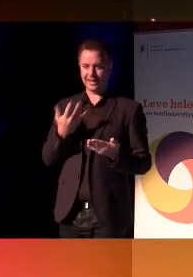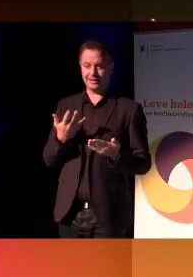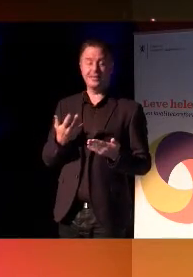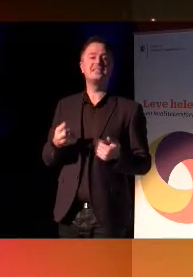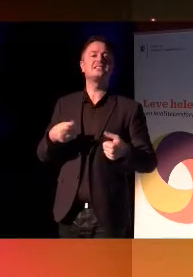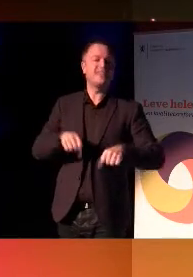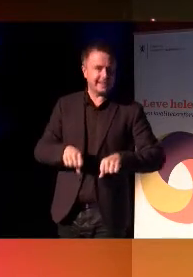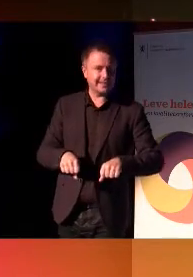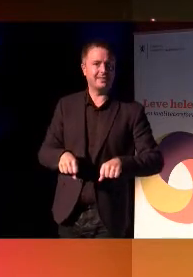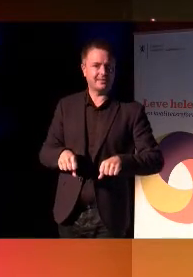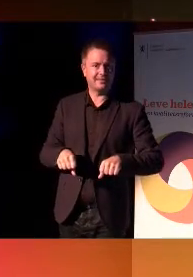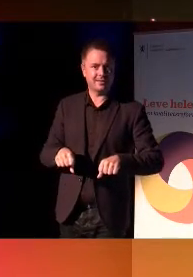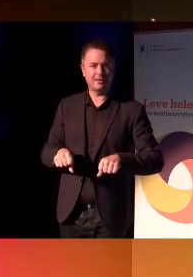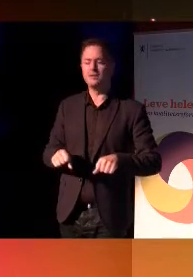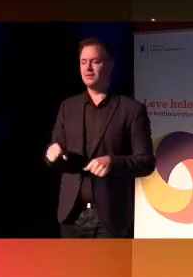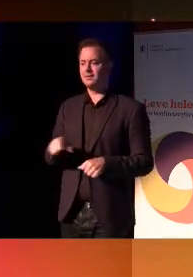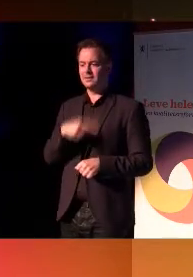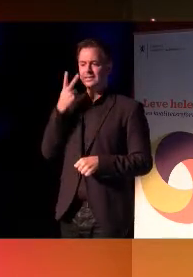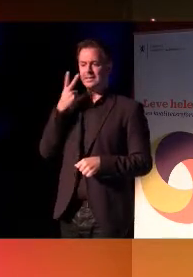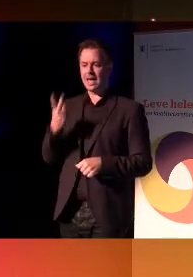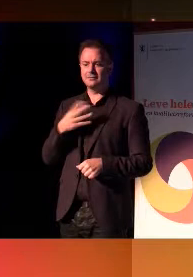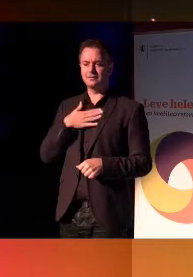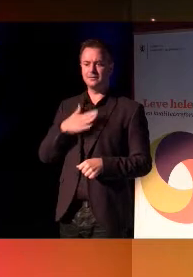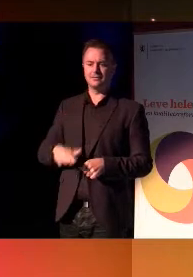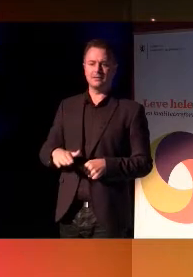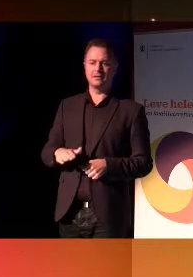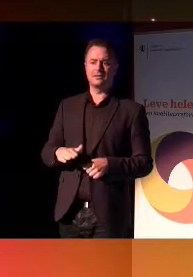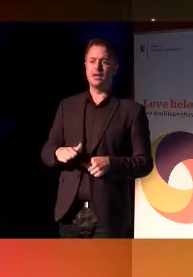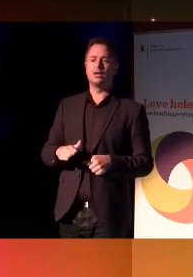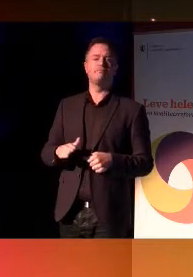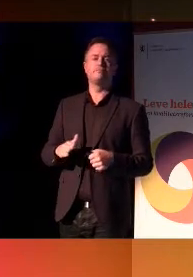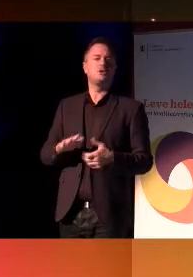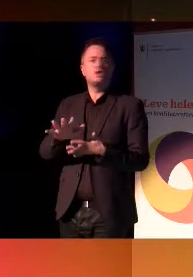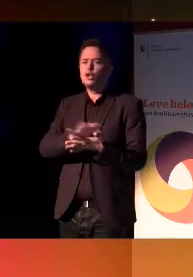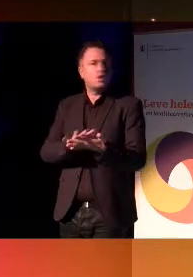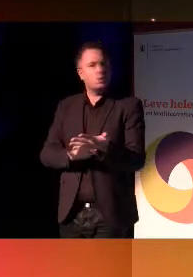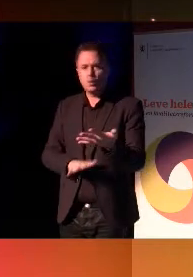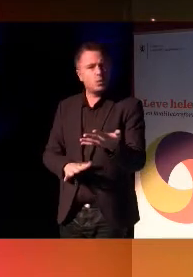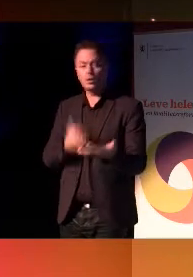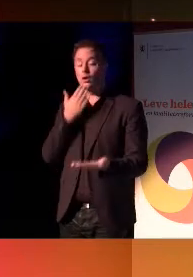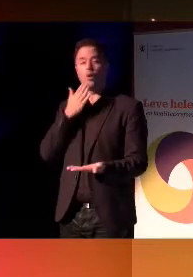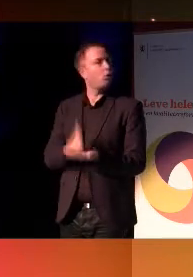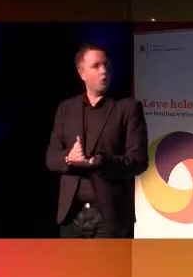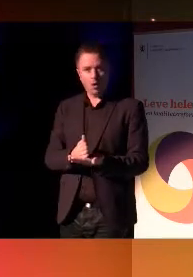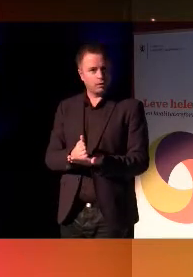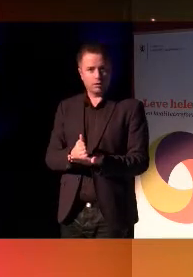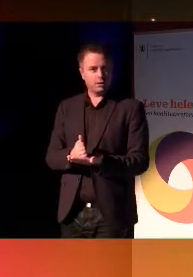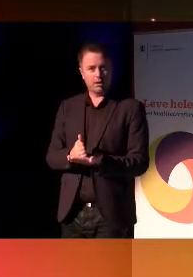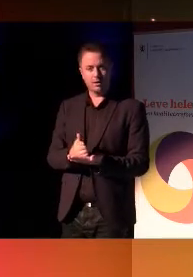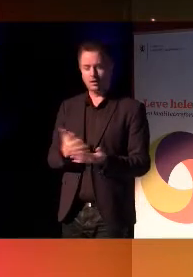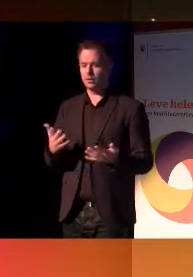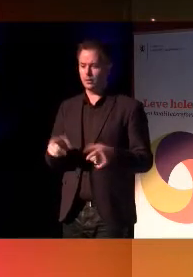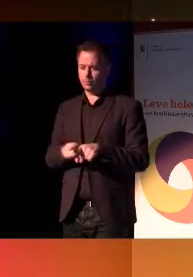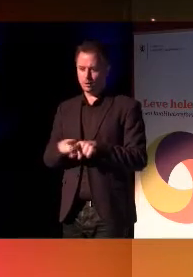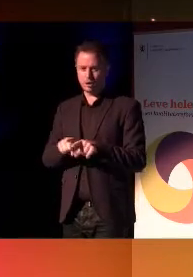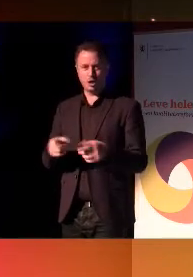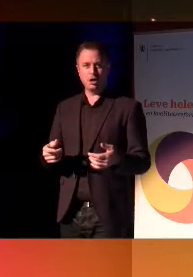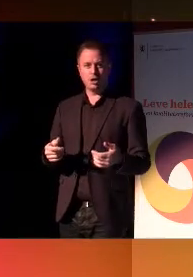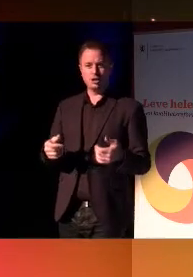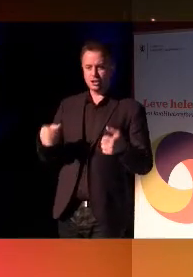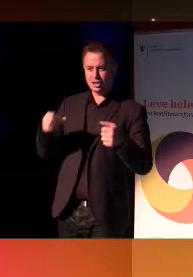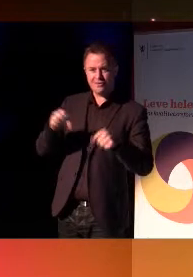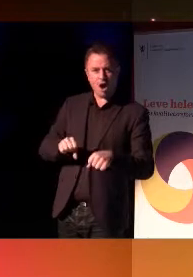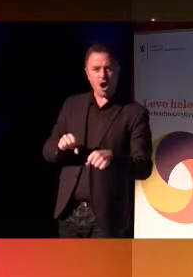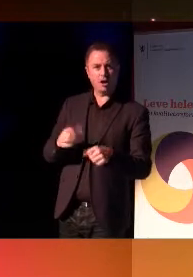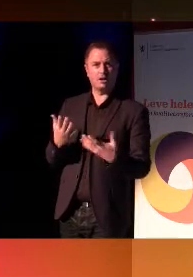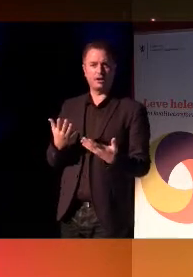områder, en manglende struktur og systematikk i tiltakene. Det er altså svakheter med hensyn til å